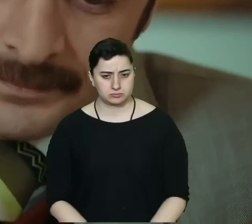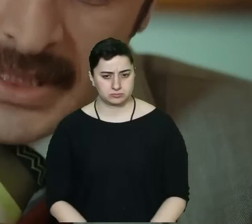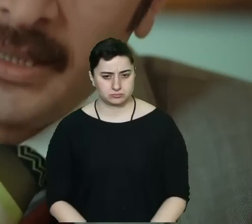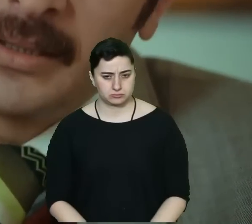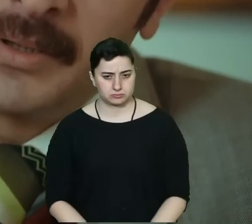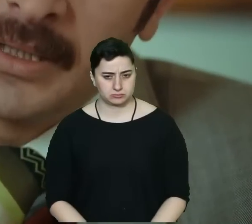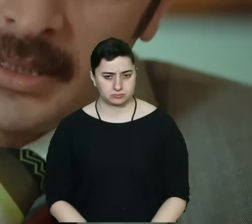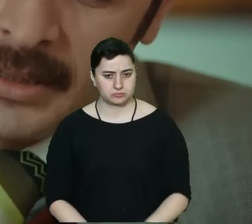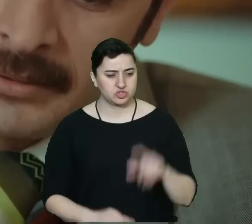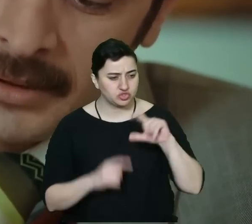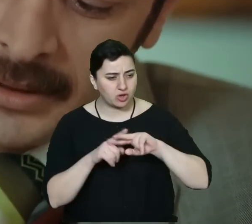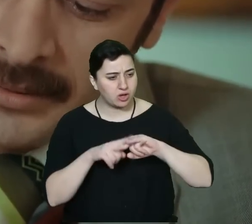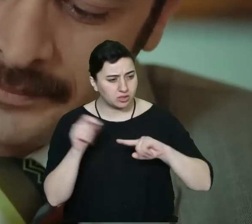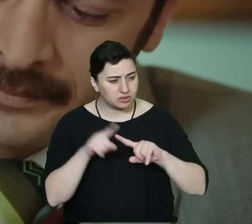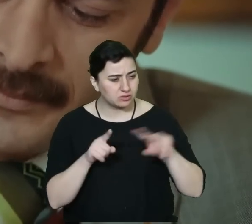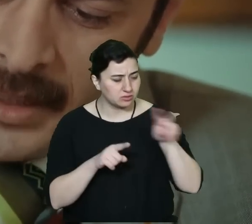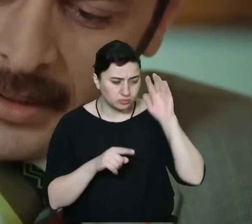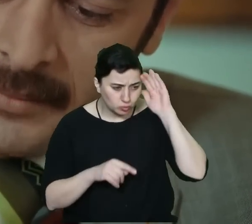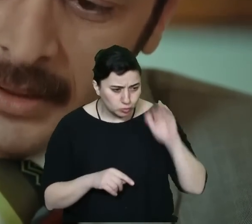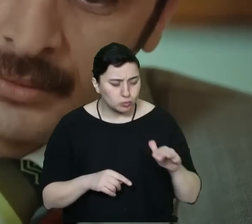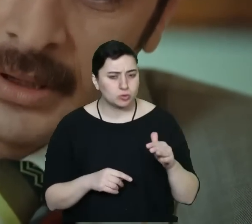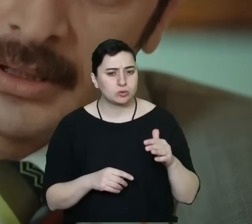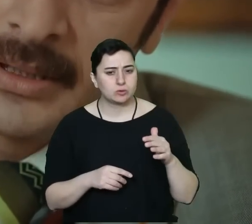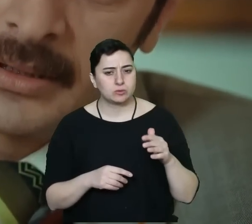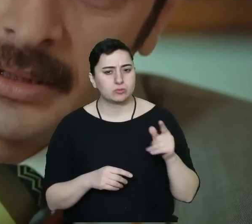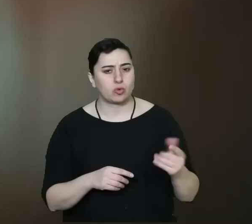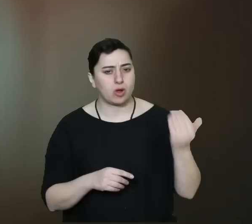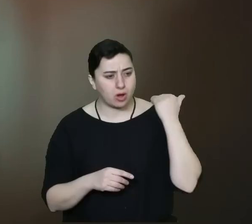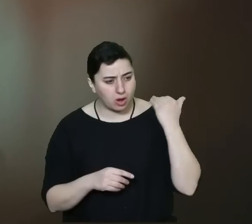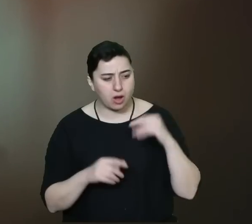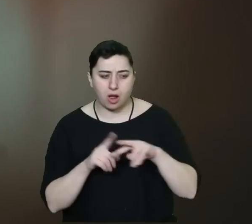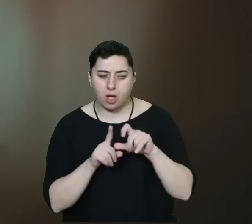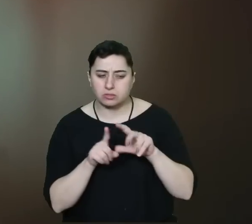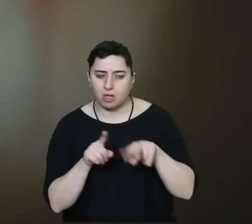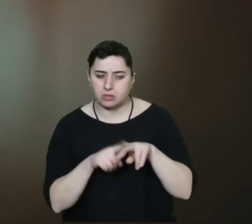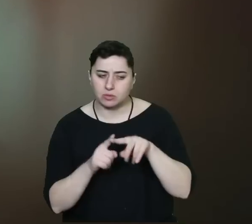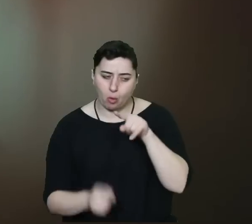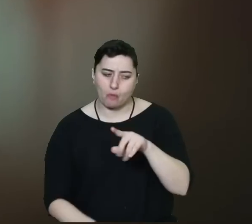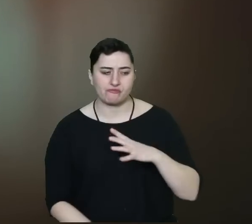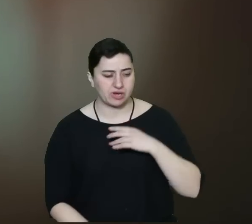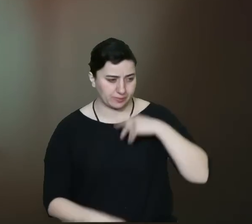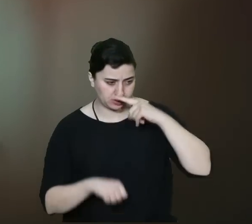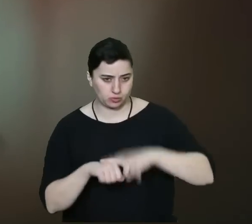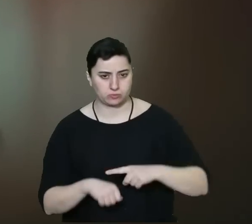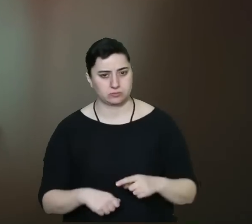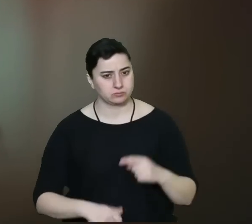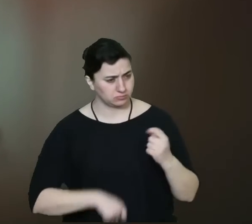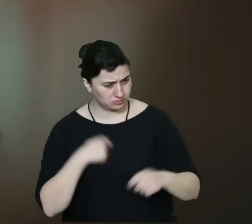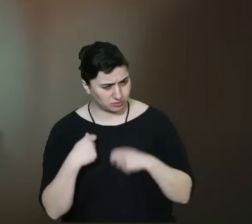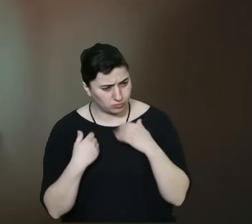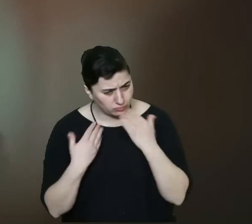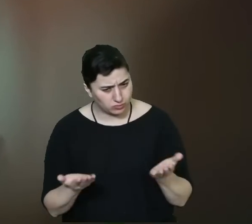sizin Cahit'le başınıza gelen olay. Ben onun arkasında da Adnan'ın olduğunu düşünüyorum. Saçmalama